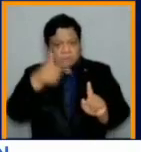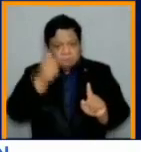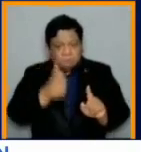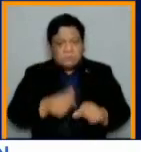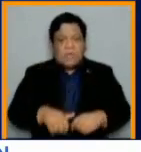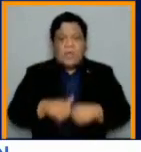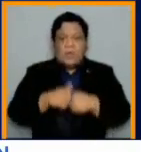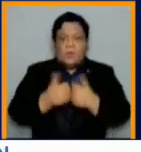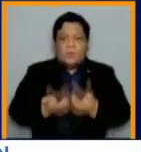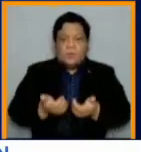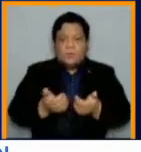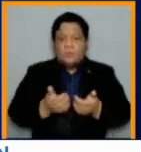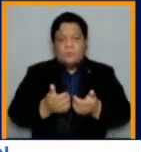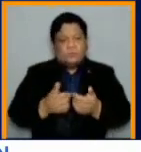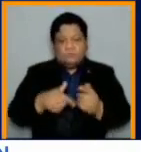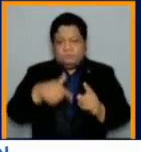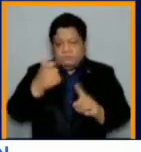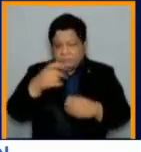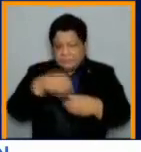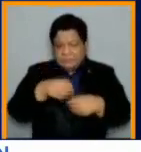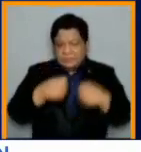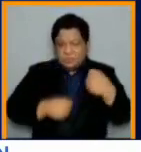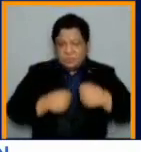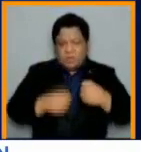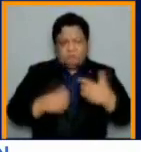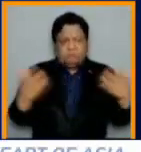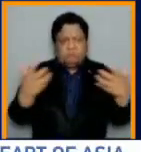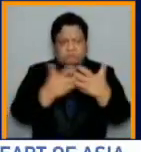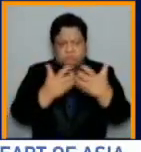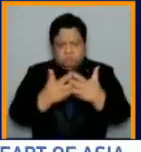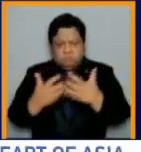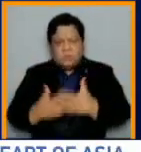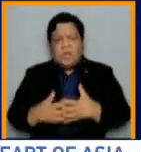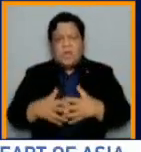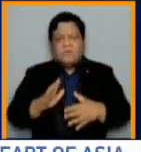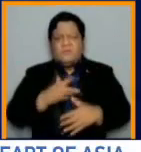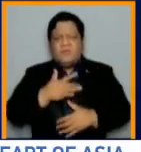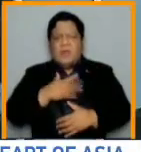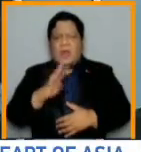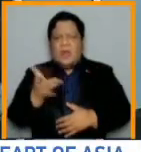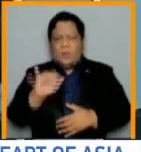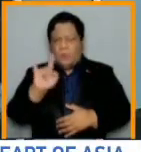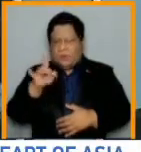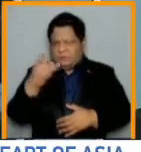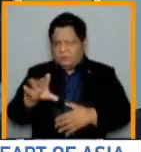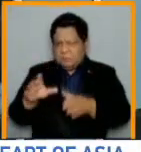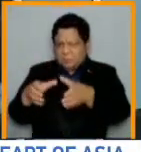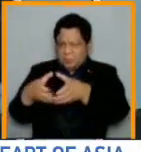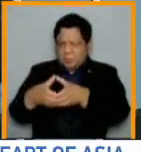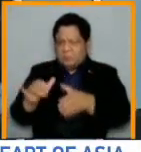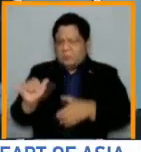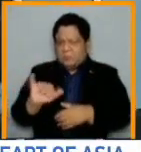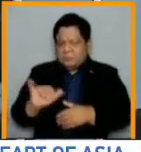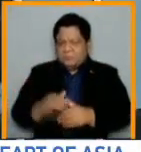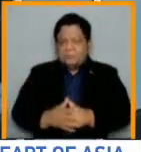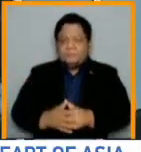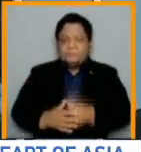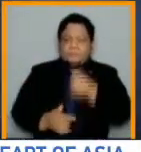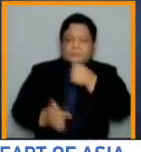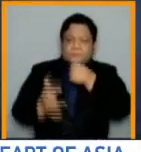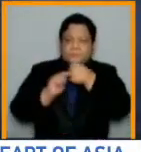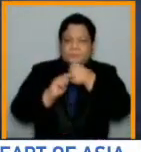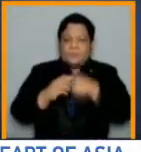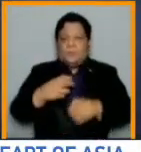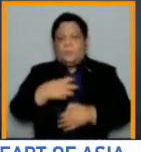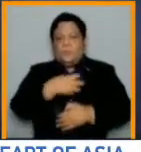nasa sasakyan, nagtutugma eh, parang isang kumpas eh, posibleng isang grupo. Nangako naman ang Philippine National Police na alamin